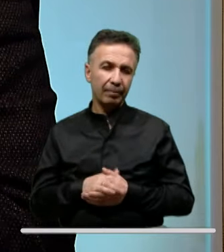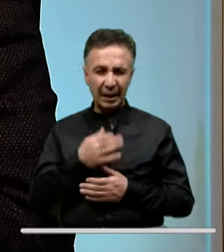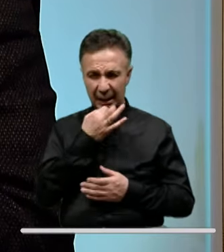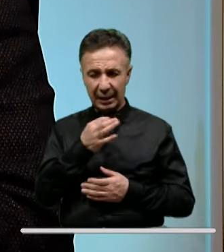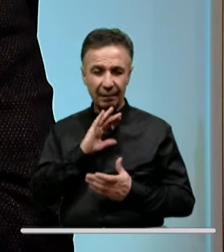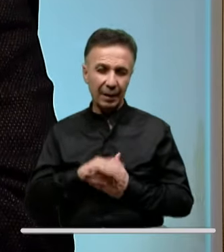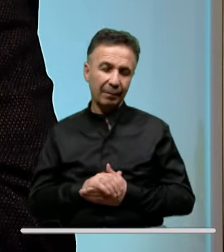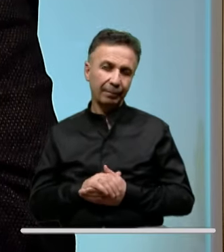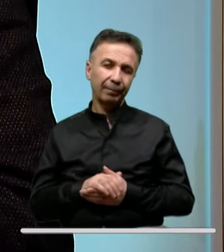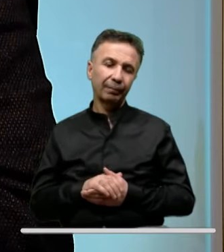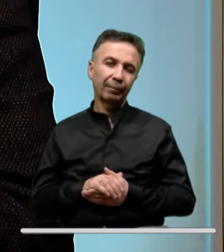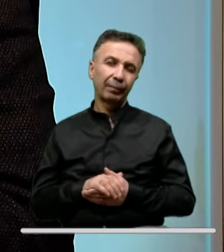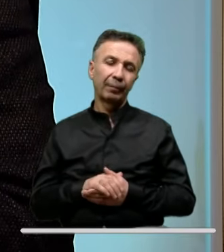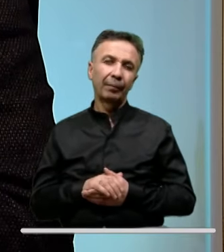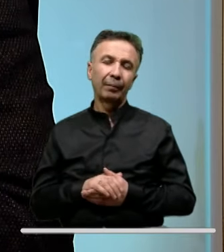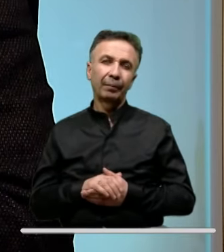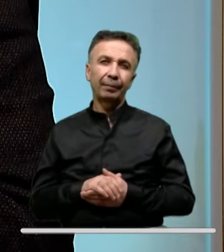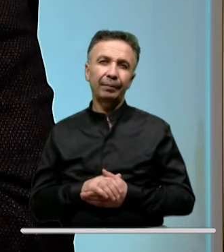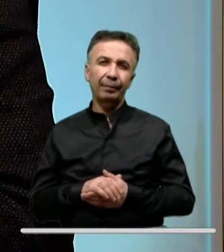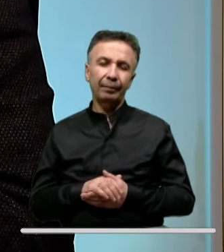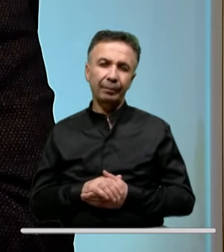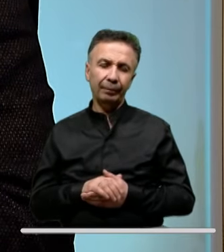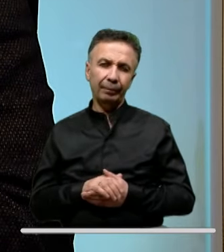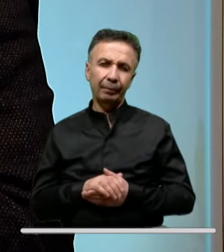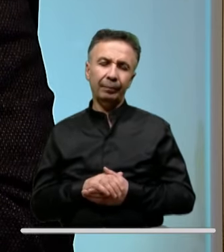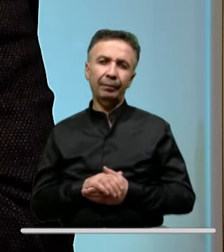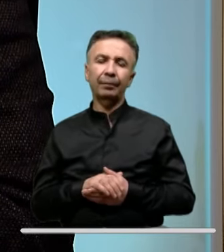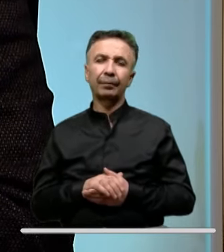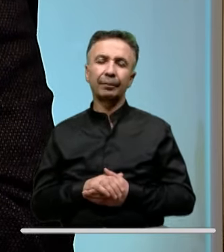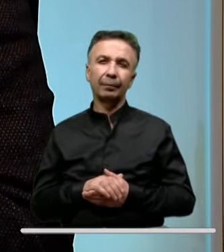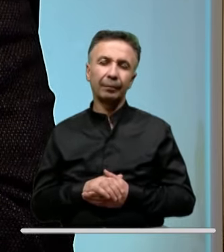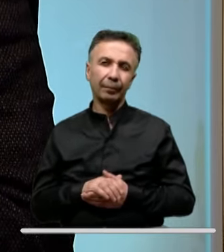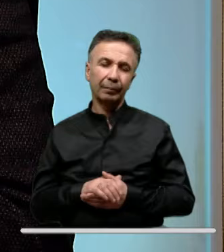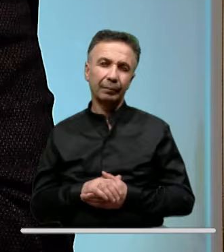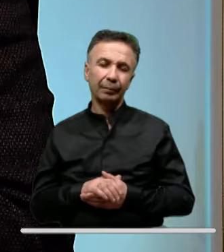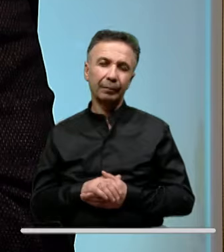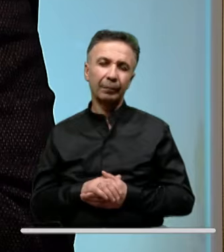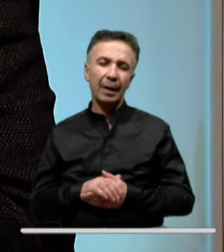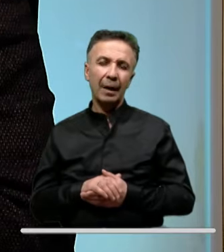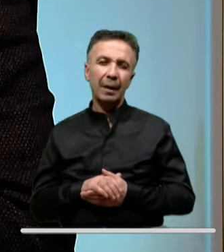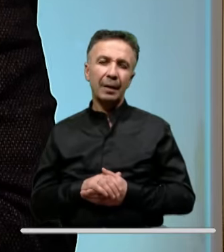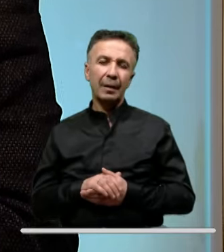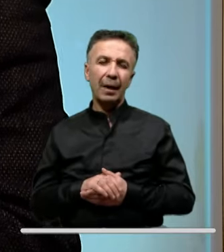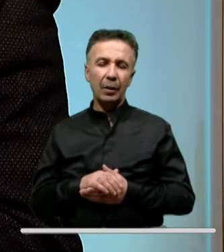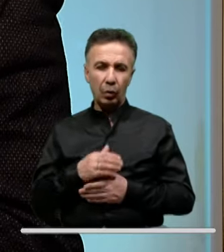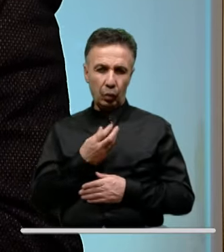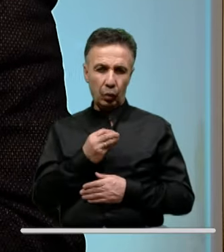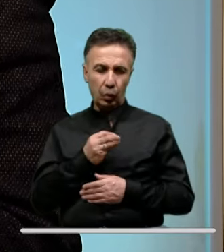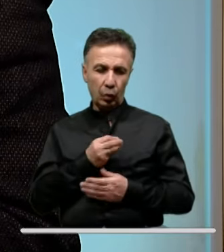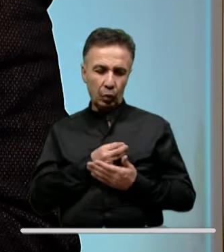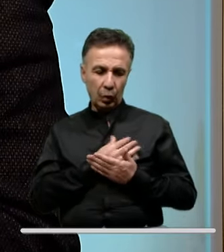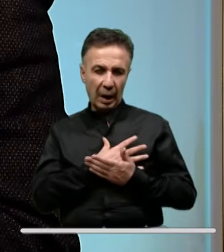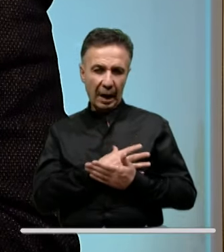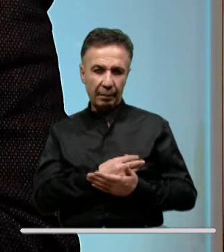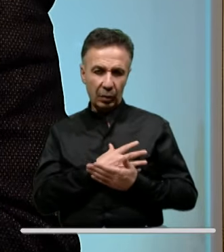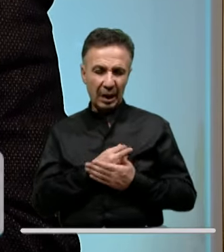var. Biraz önce zaten bir önceki sorulara cevap verirken aynen bu ruhsatlardan bahsediyoruz. Yani emzikli bir kadın, çocuk emziren bir kadın ne